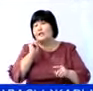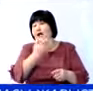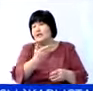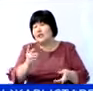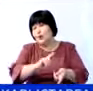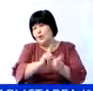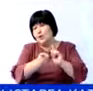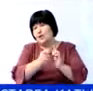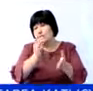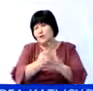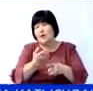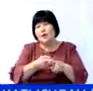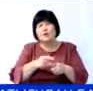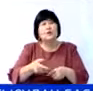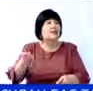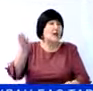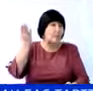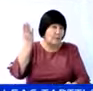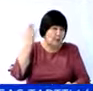өзгеріп жатыр. Сондықтан бұрынғы